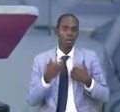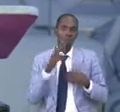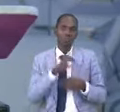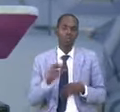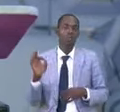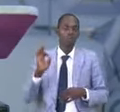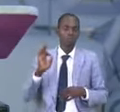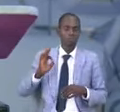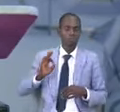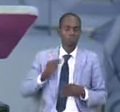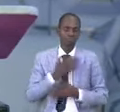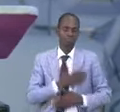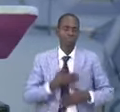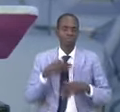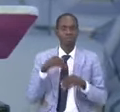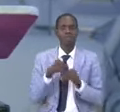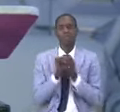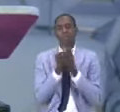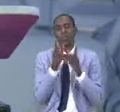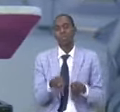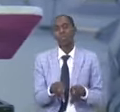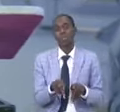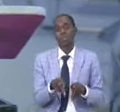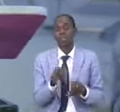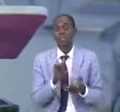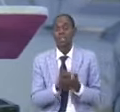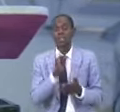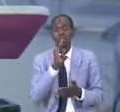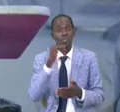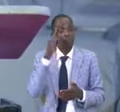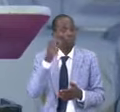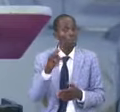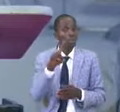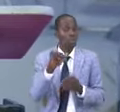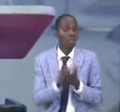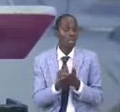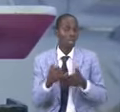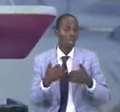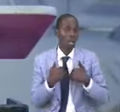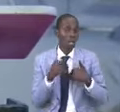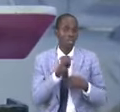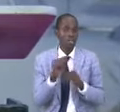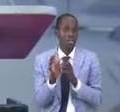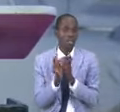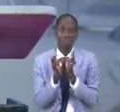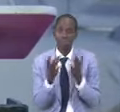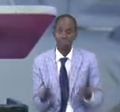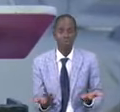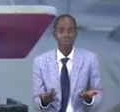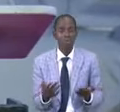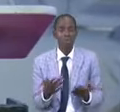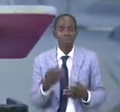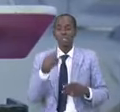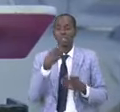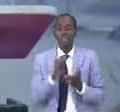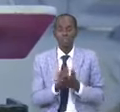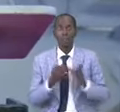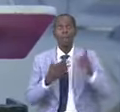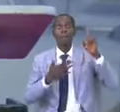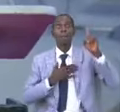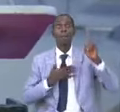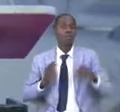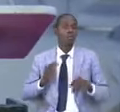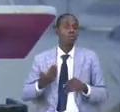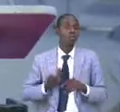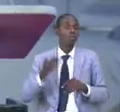quelque chose quelqu'un aime sa Bible grâce à la Bible ne prend pas plaisir en lui mais nous sommes pas de